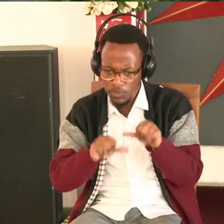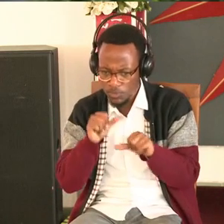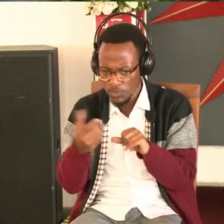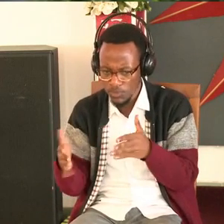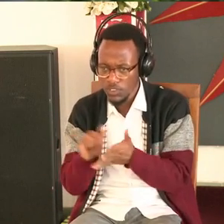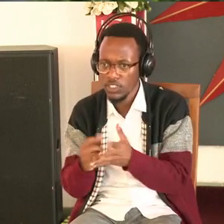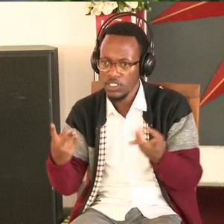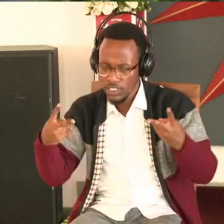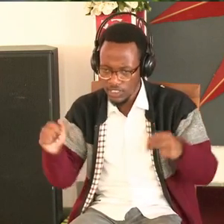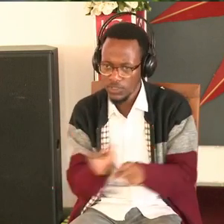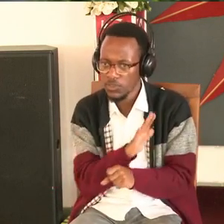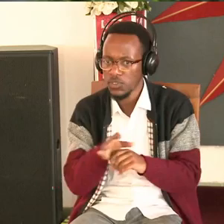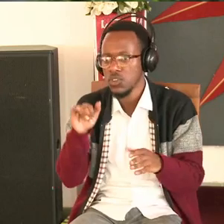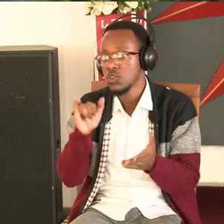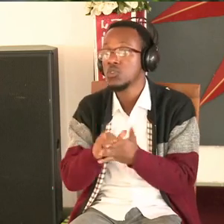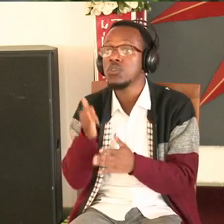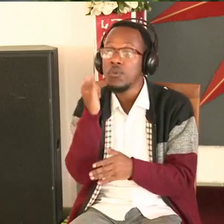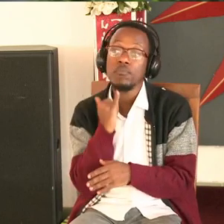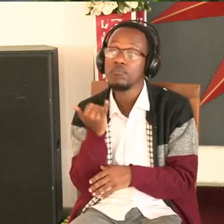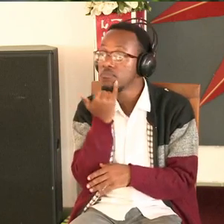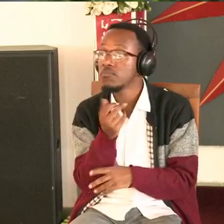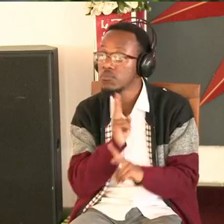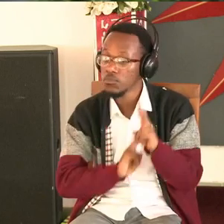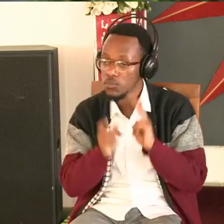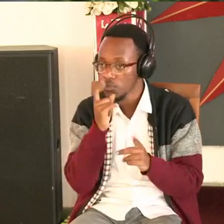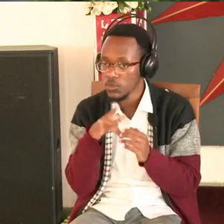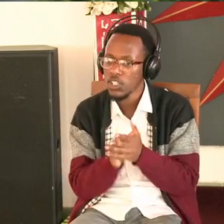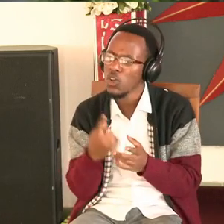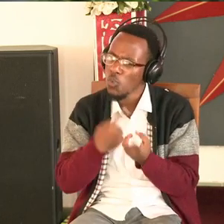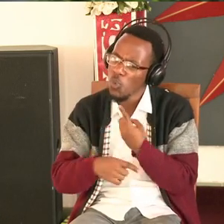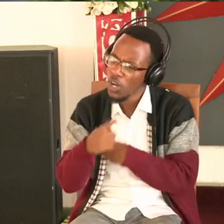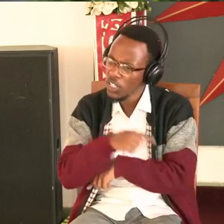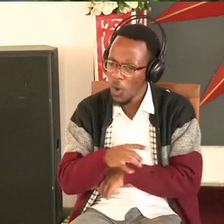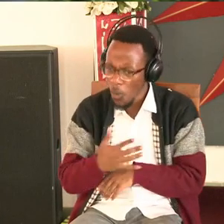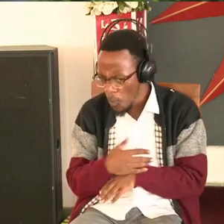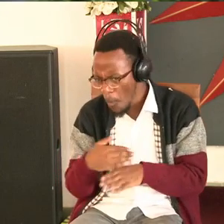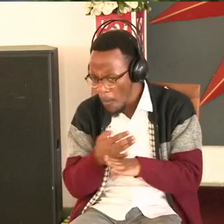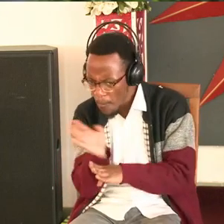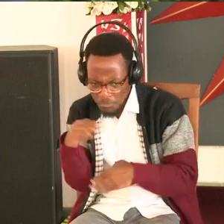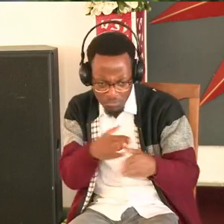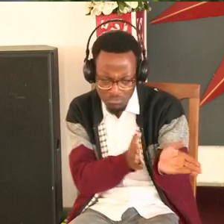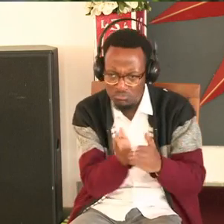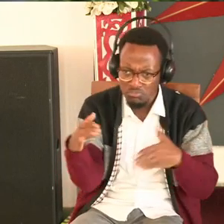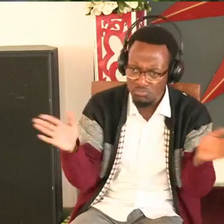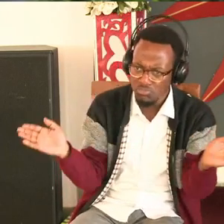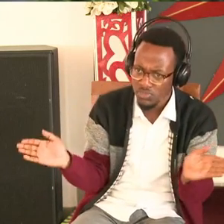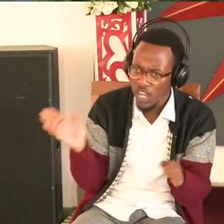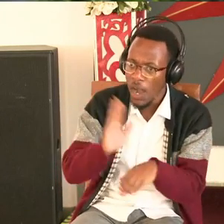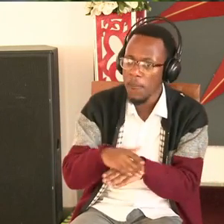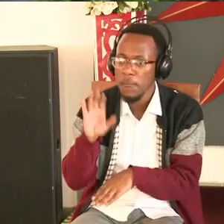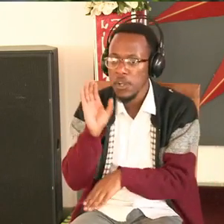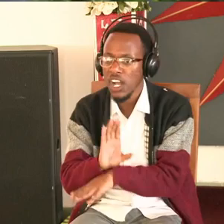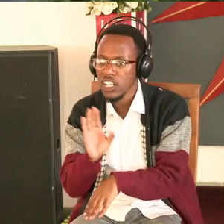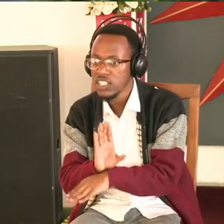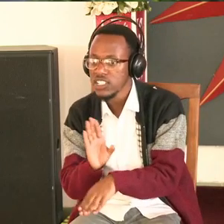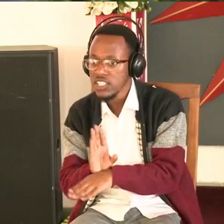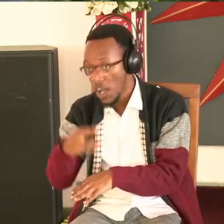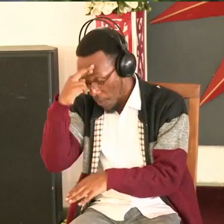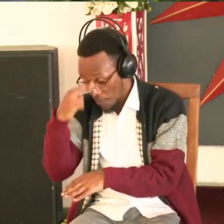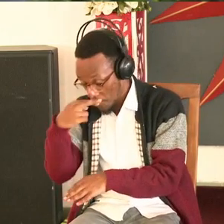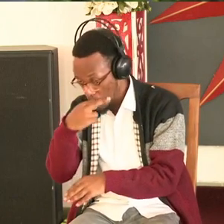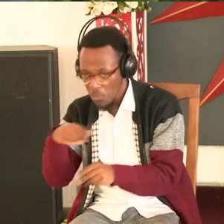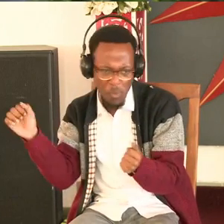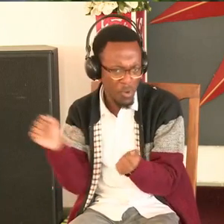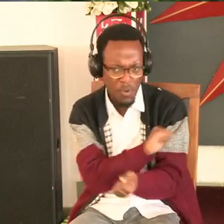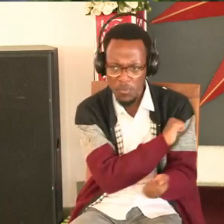n'ubwoko bwa Isiraheli yuko bazatatanywa noneho urusengero rugasengwa